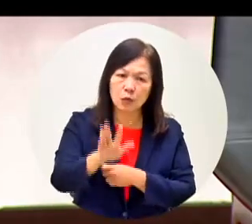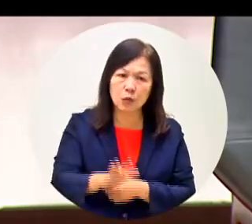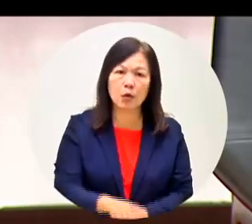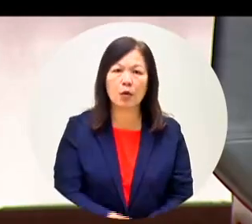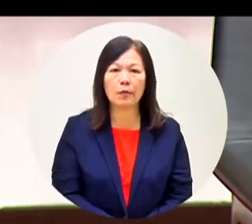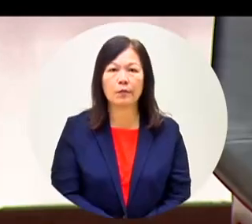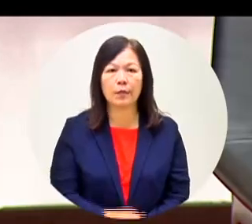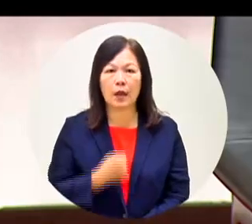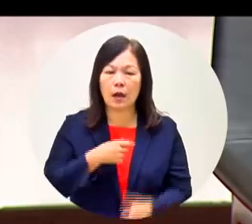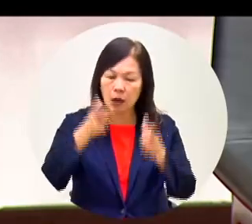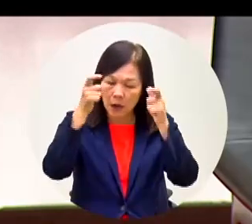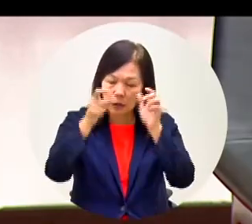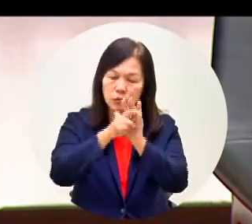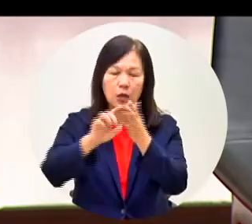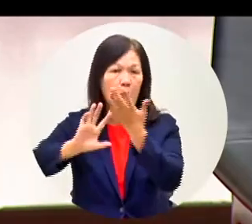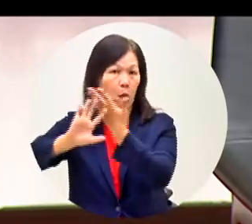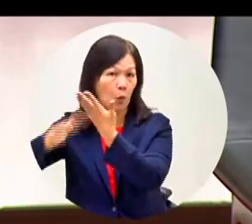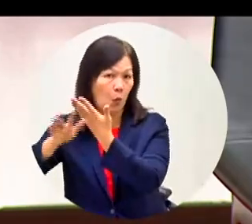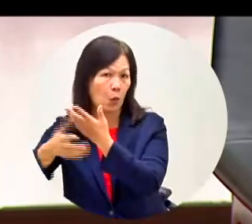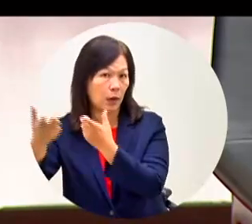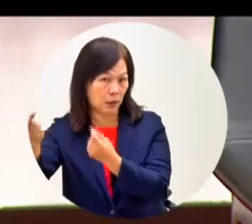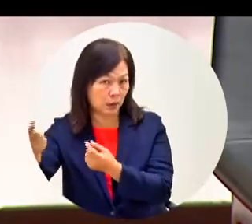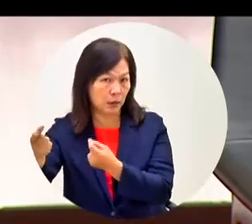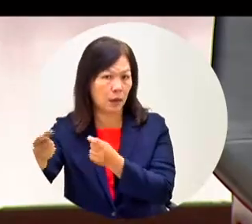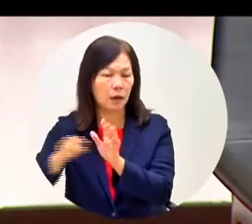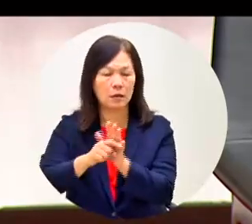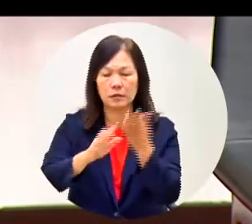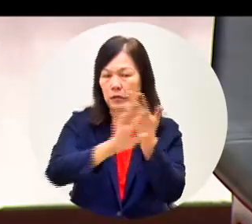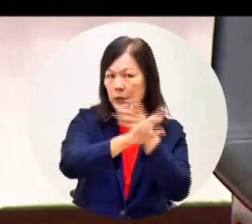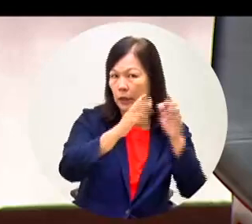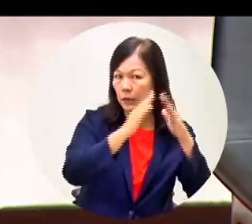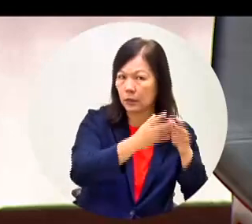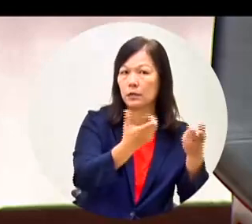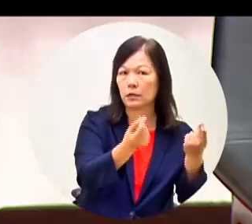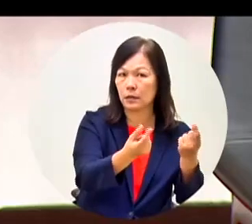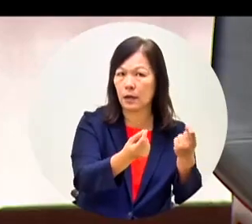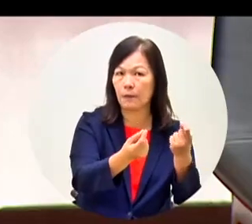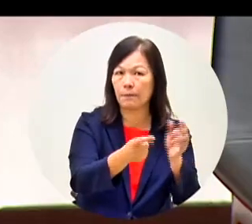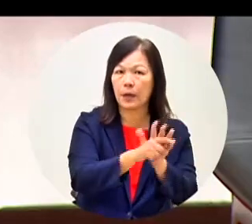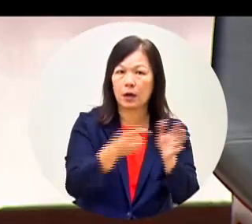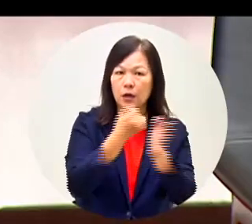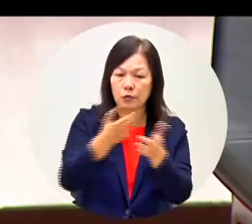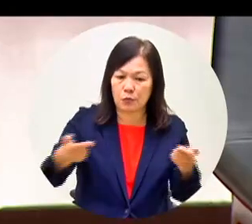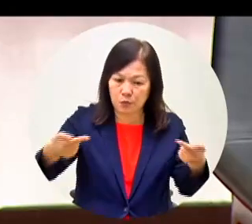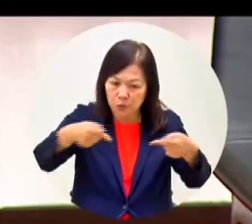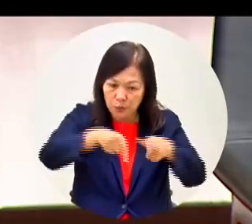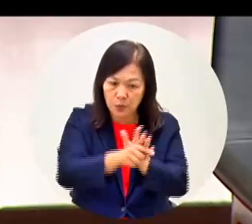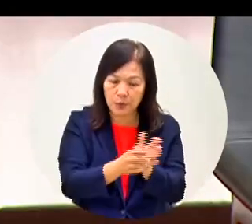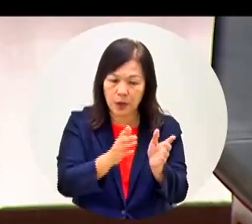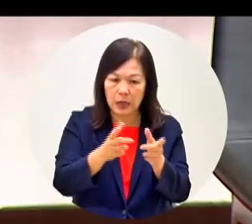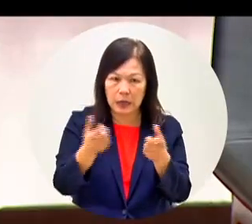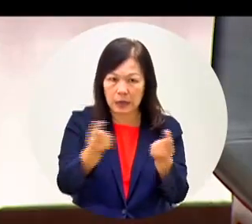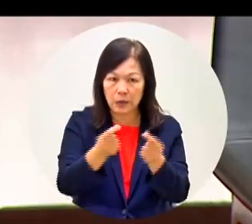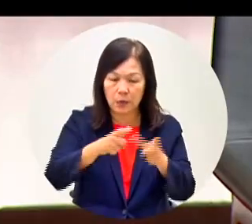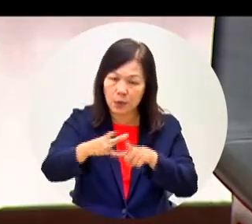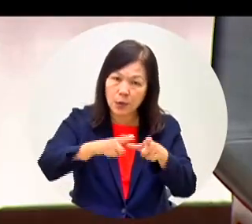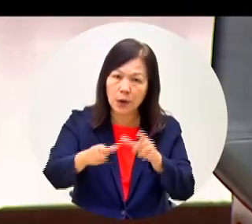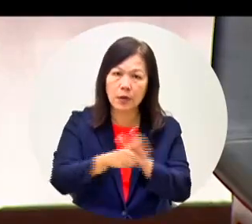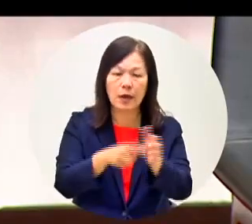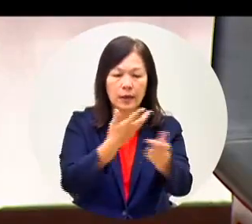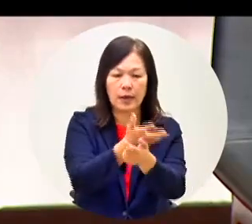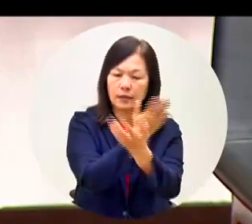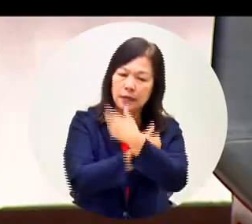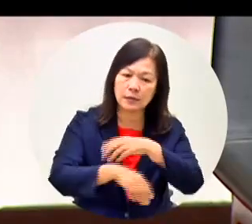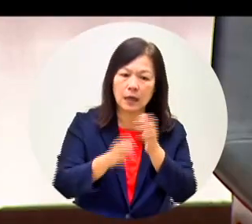者是像其他的县市能够有个共融式的公园，让身障儿也能够有友善的游